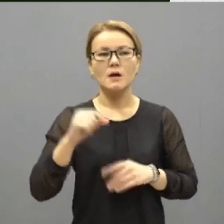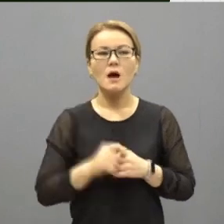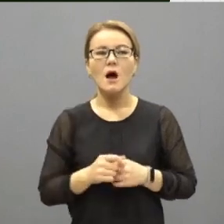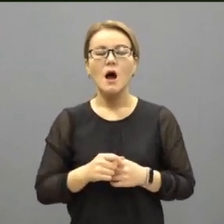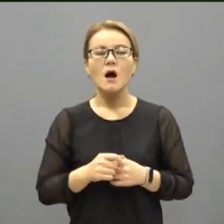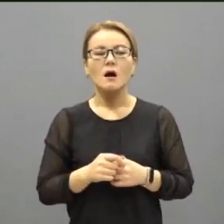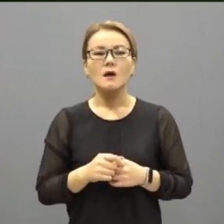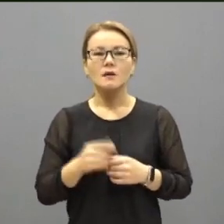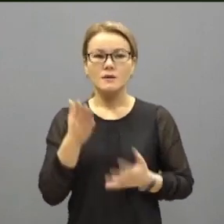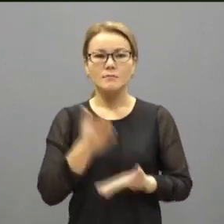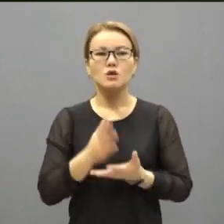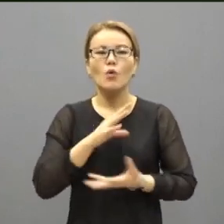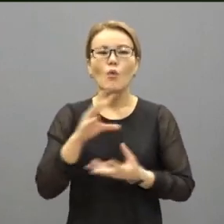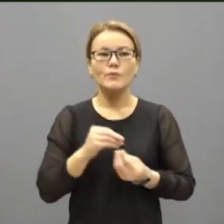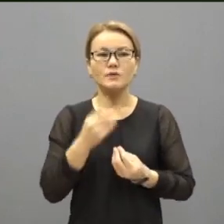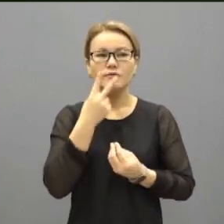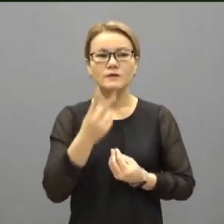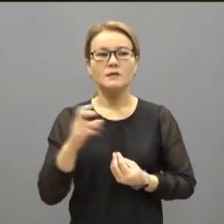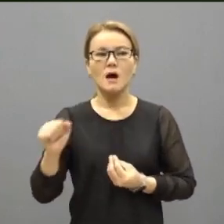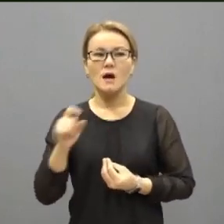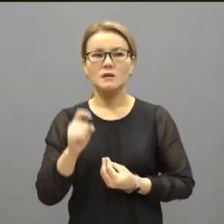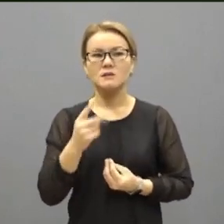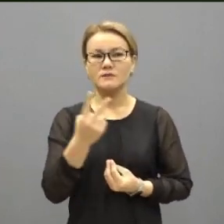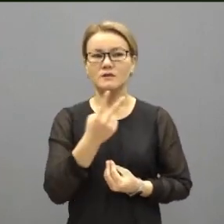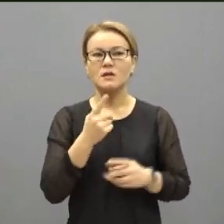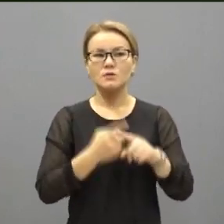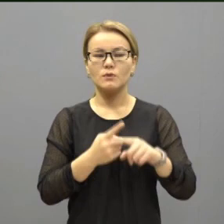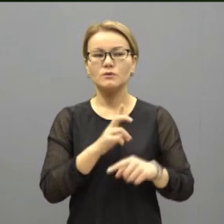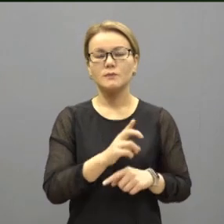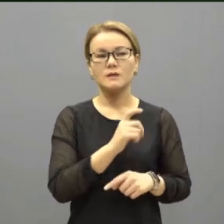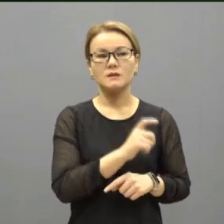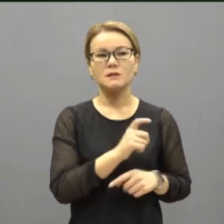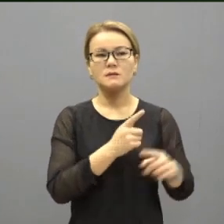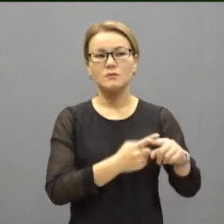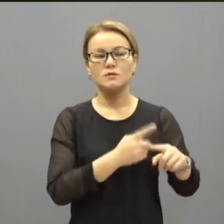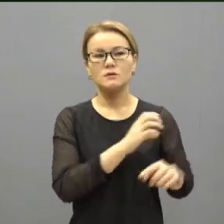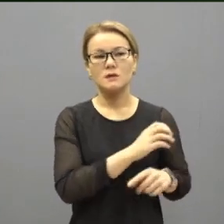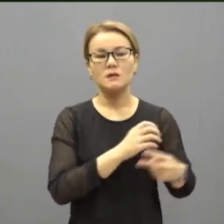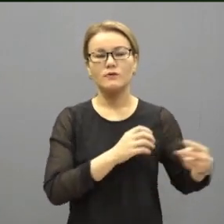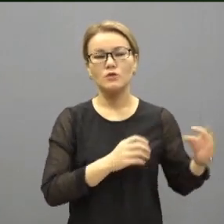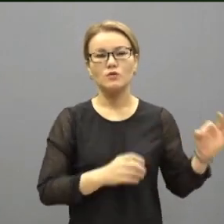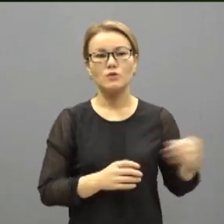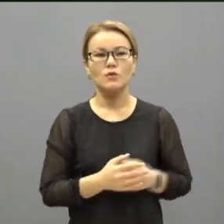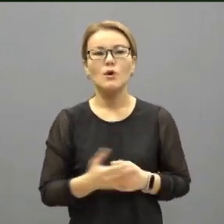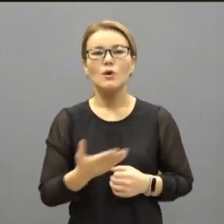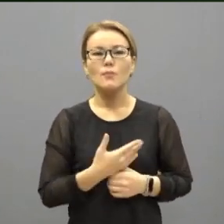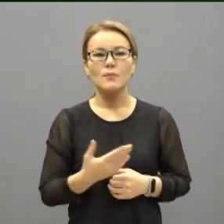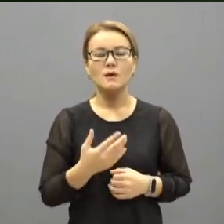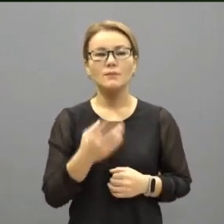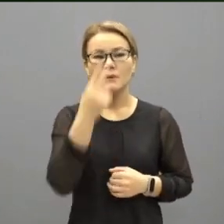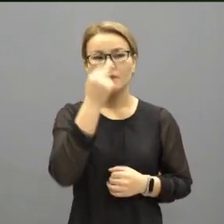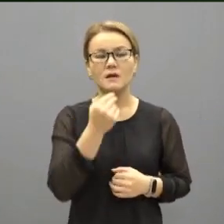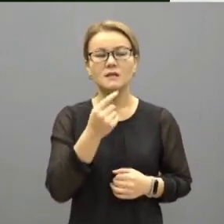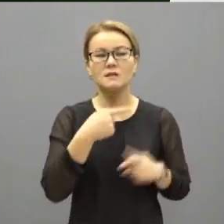второй степени имеет общий вид ax в квадрате плюс bx плюс c равно 0. Мы еще привыкли называть